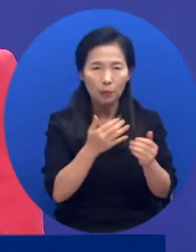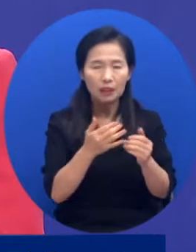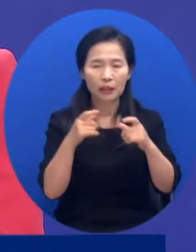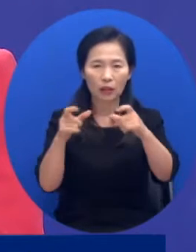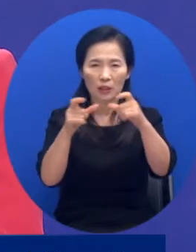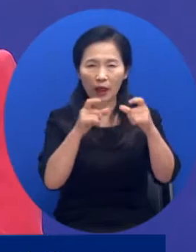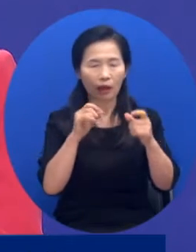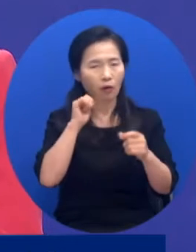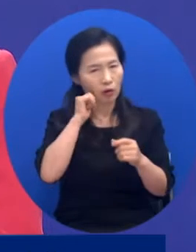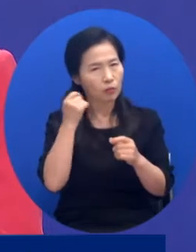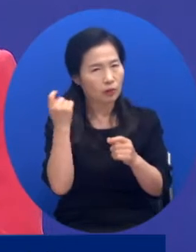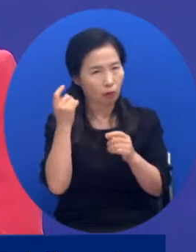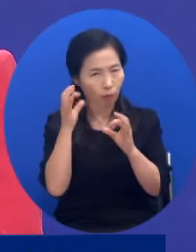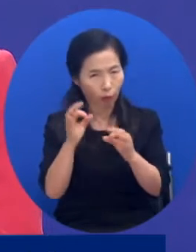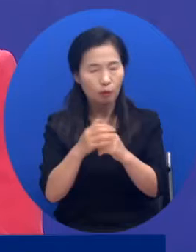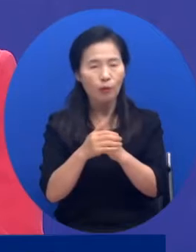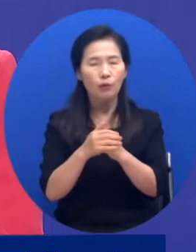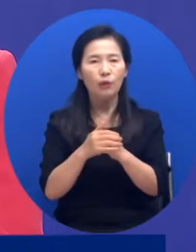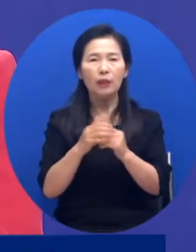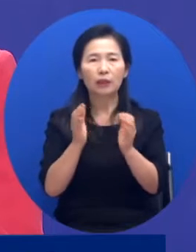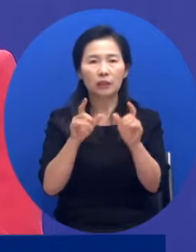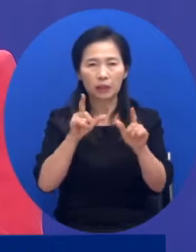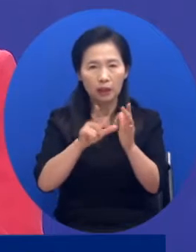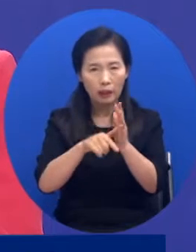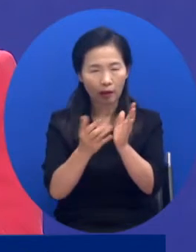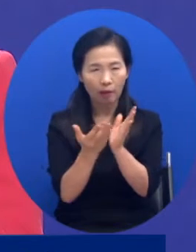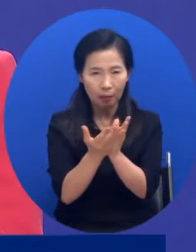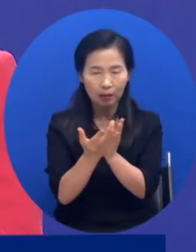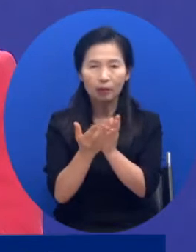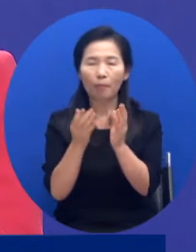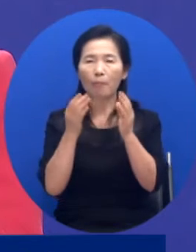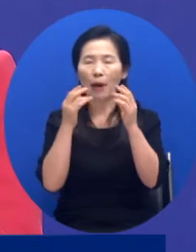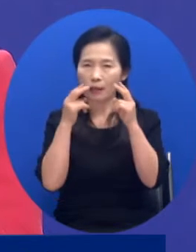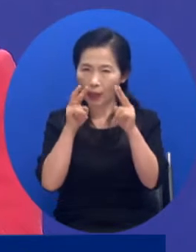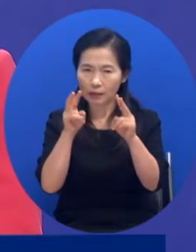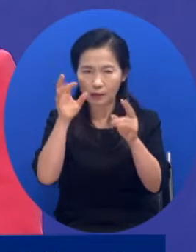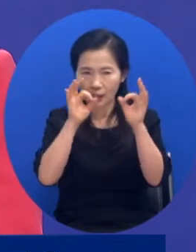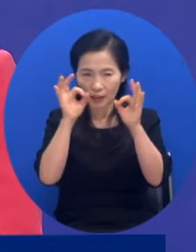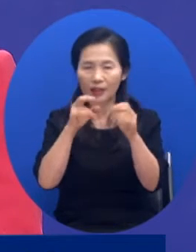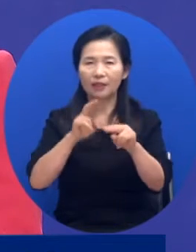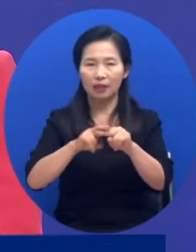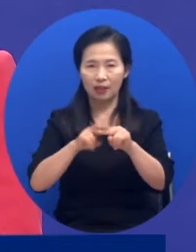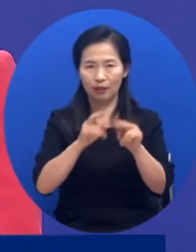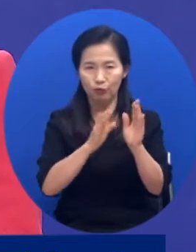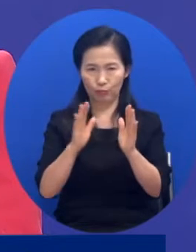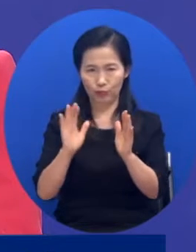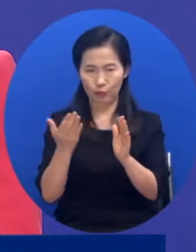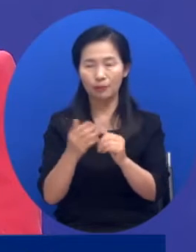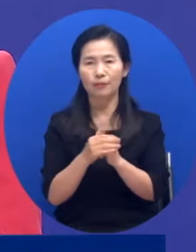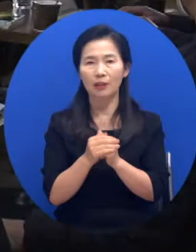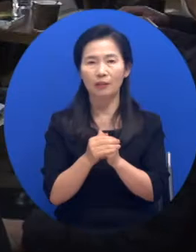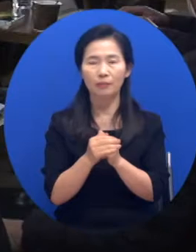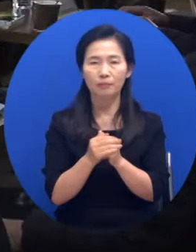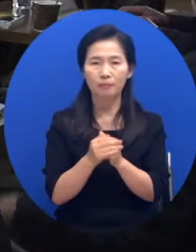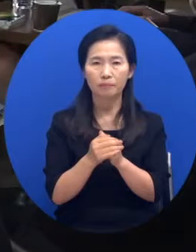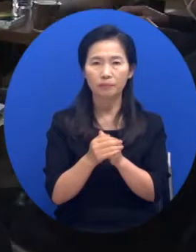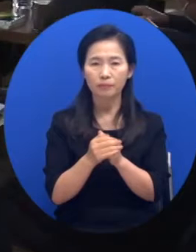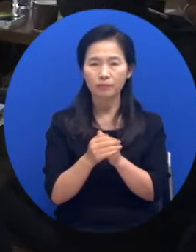어려움을 들어보고 시대에 맞는 선교의 방향성을 찾아나가는 자리가 마련됐습니다. 박세현 기자가 취재했습니다.